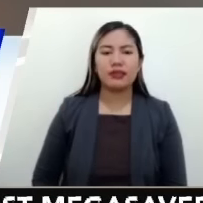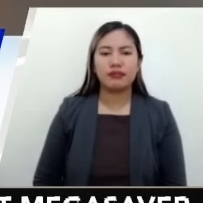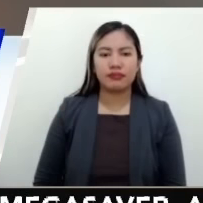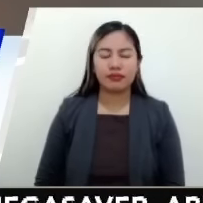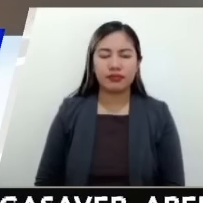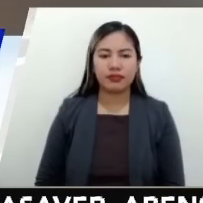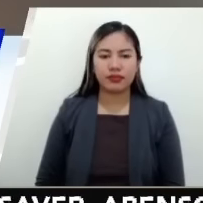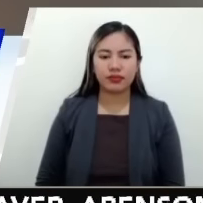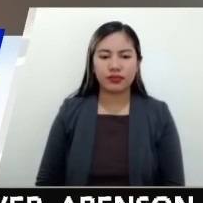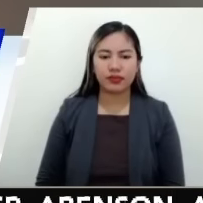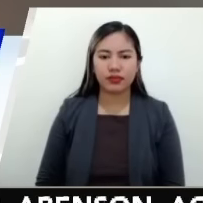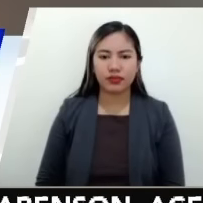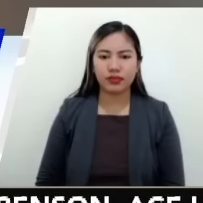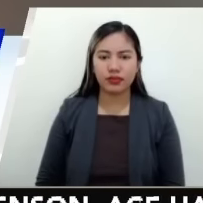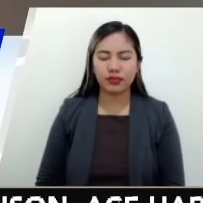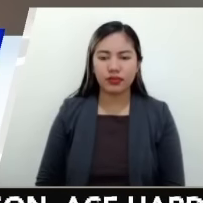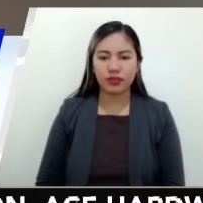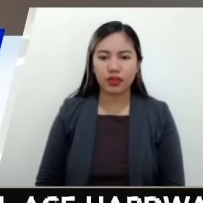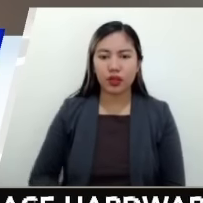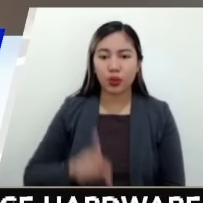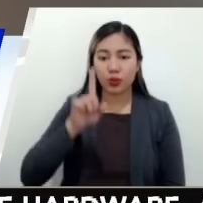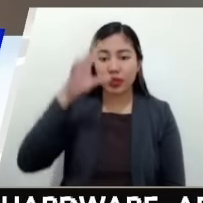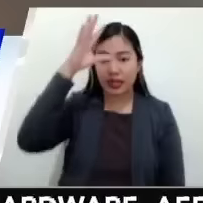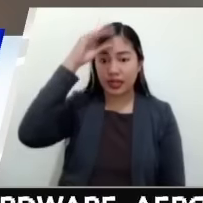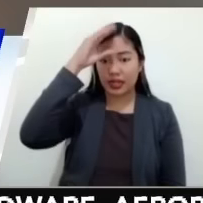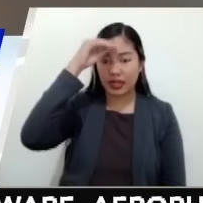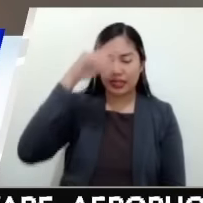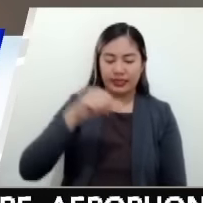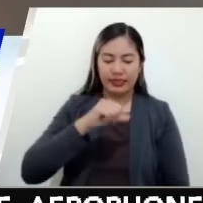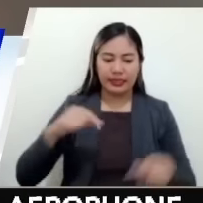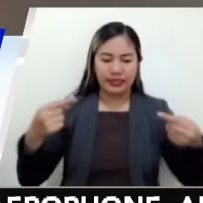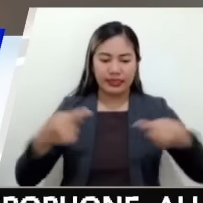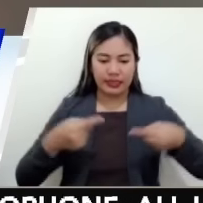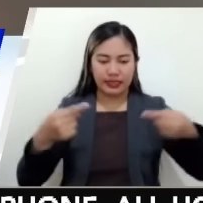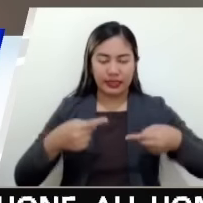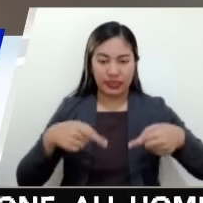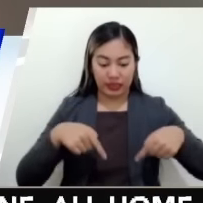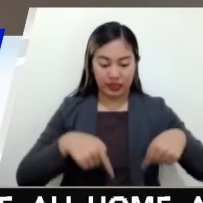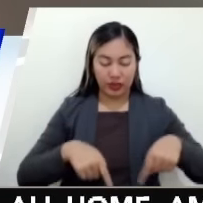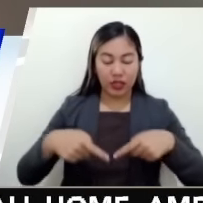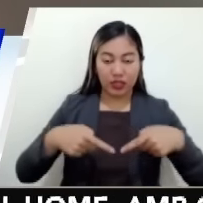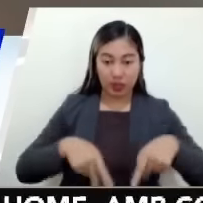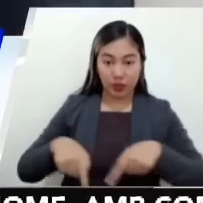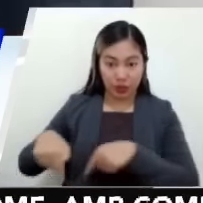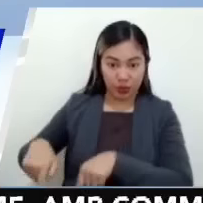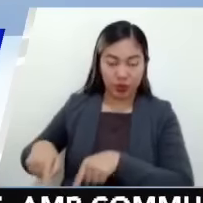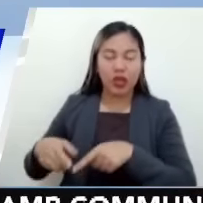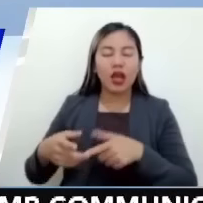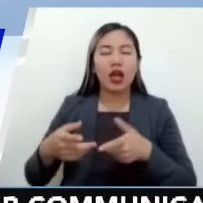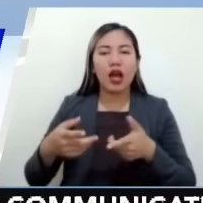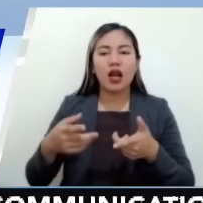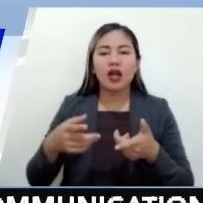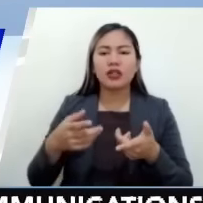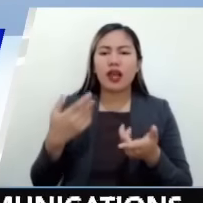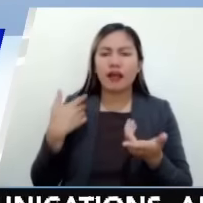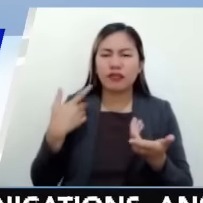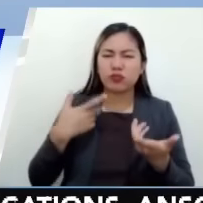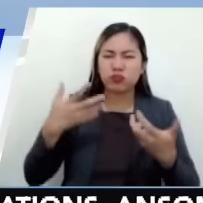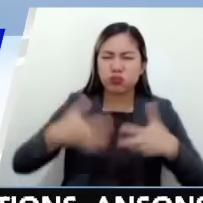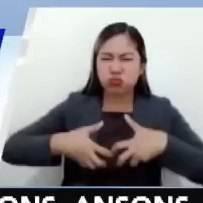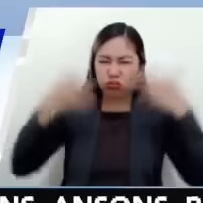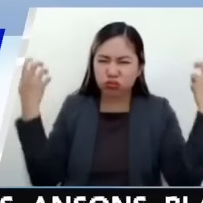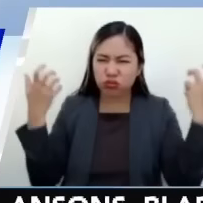Sugatan ang binti ng isang lalaking nanunog ng sasakyan at nag-amok umano sa pasukin ni Ilocos Norte. Batay sa